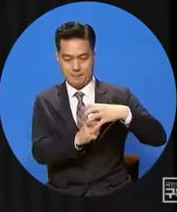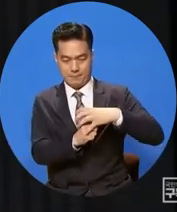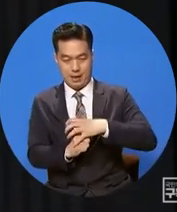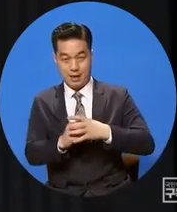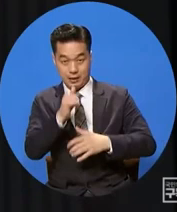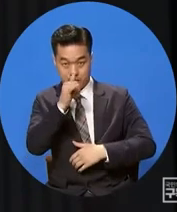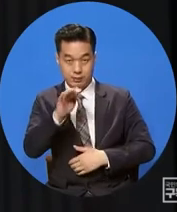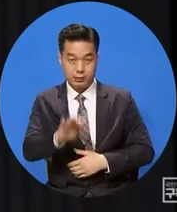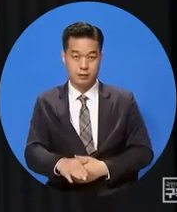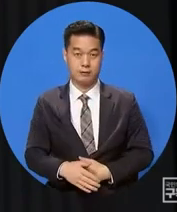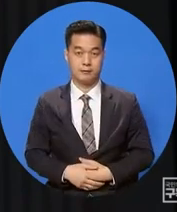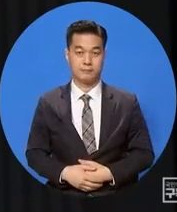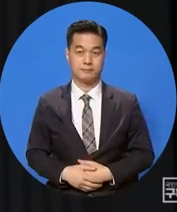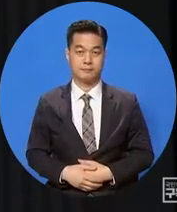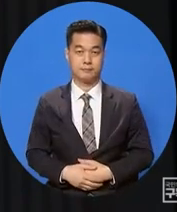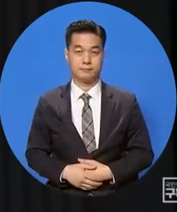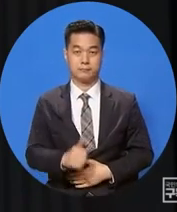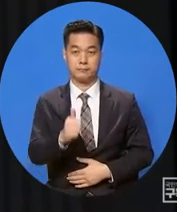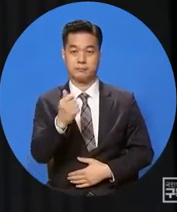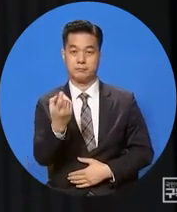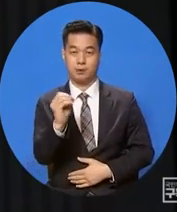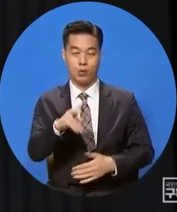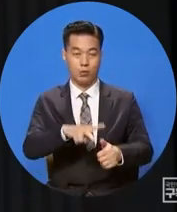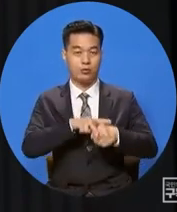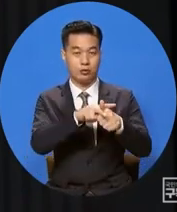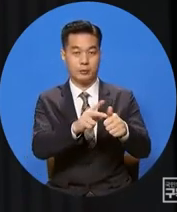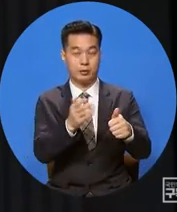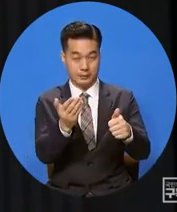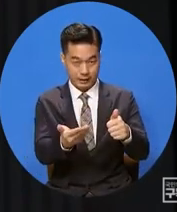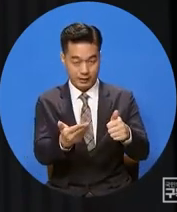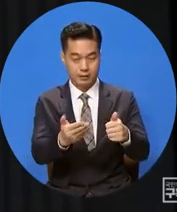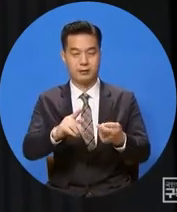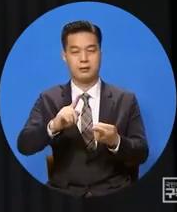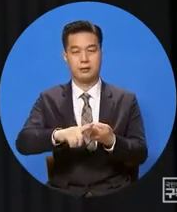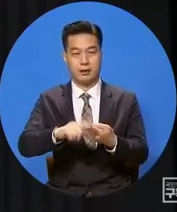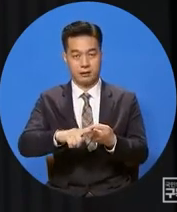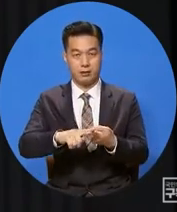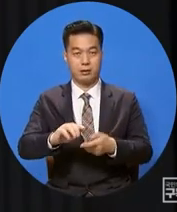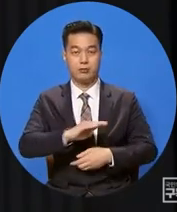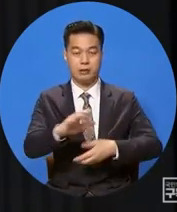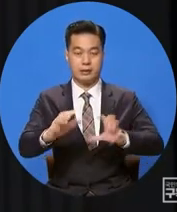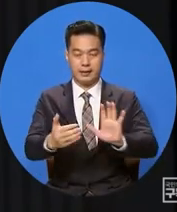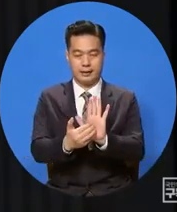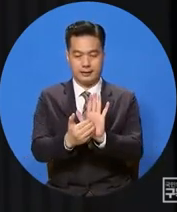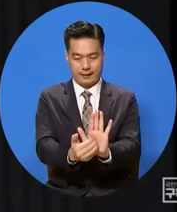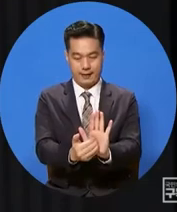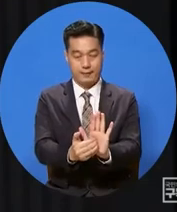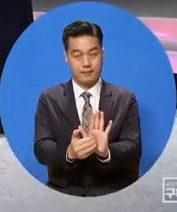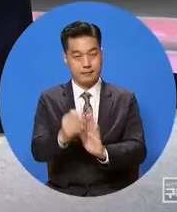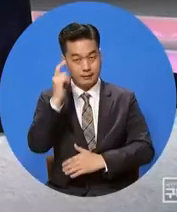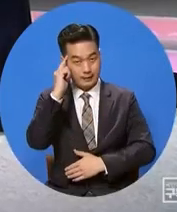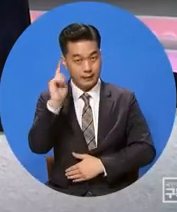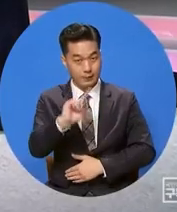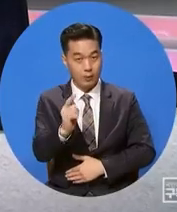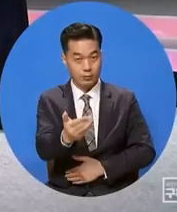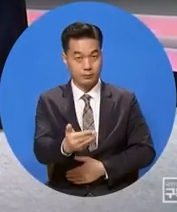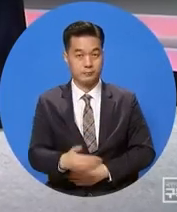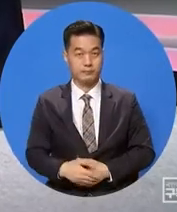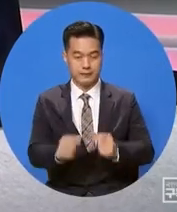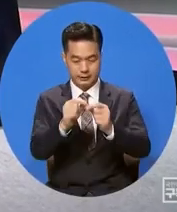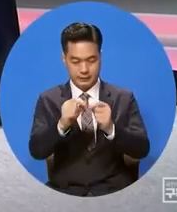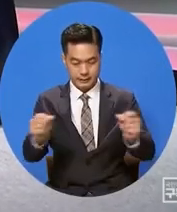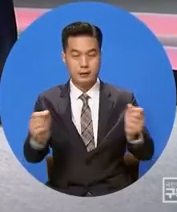있는데 우리 홍 후보님께서 여기에 대한 우리나라의 대응은 어떻게 해야 된다고 보십니까? 좀